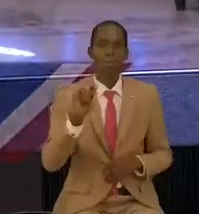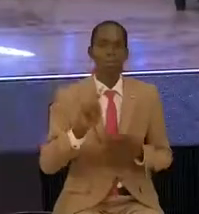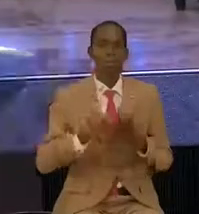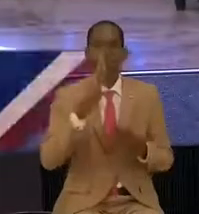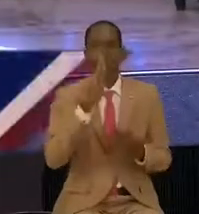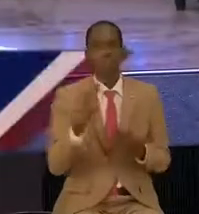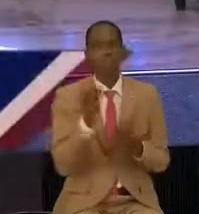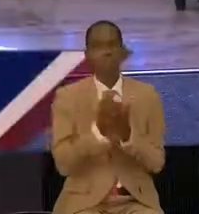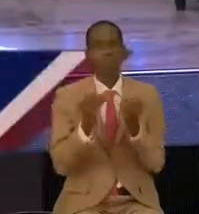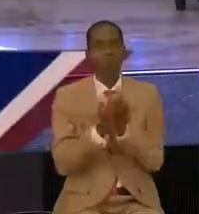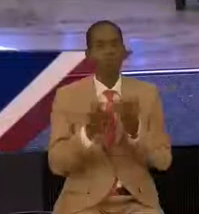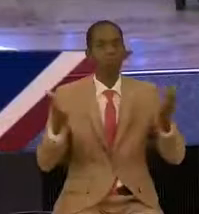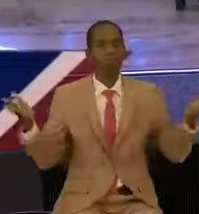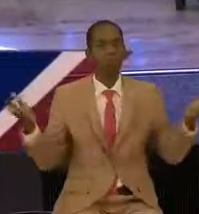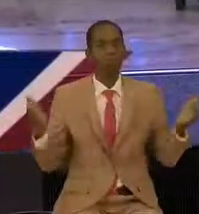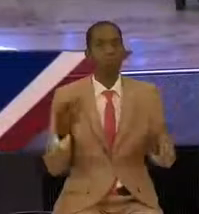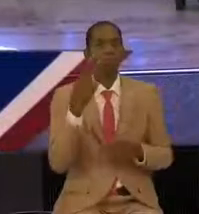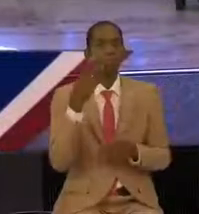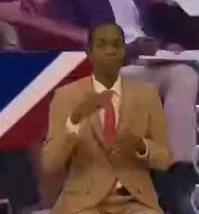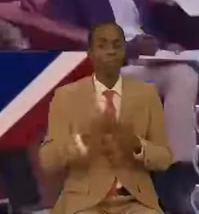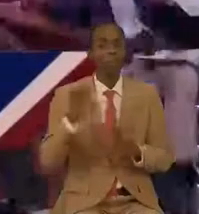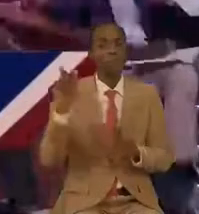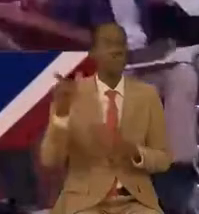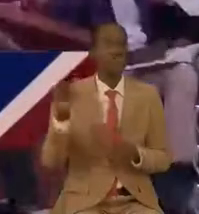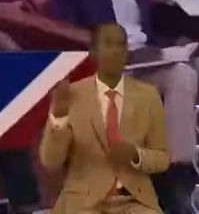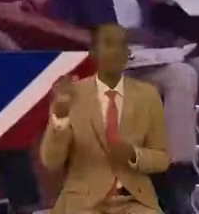circoncis. Galates 6, verset 11.